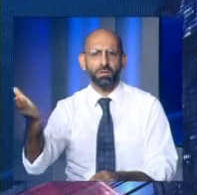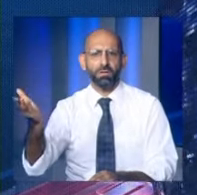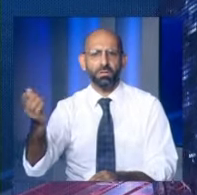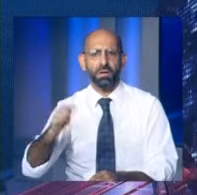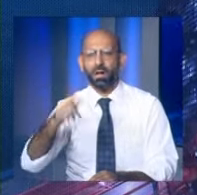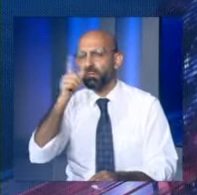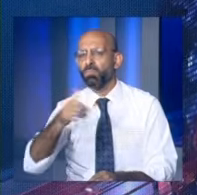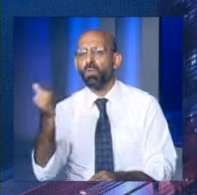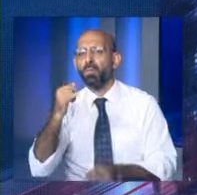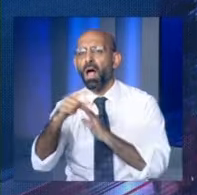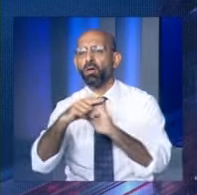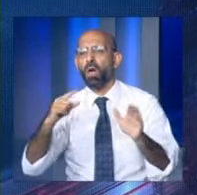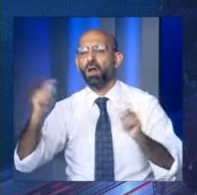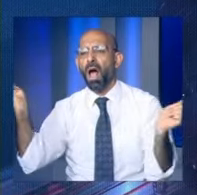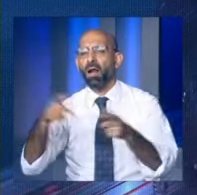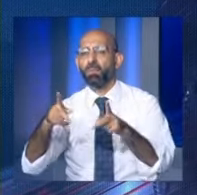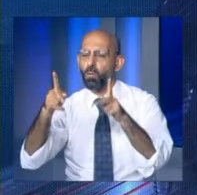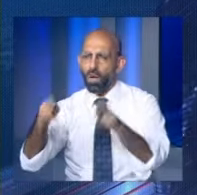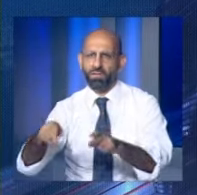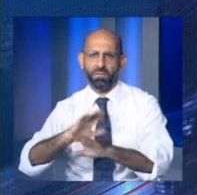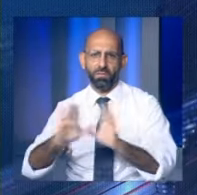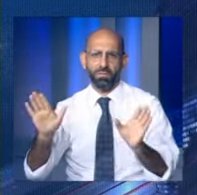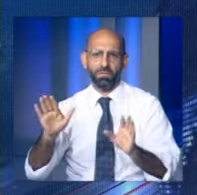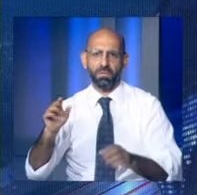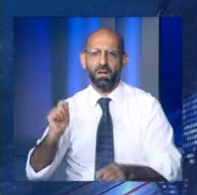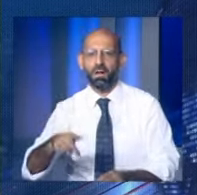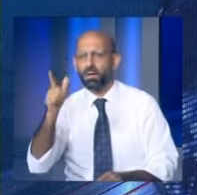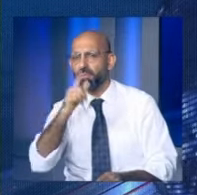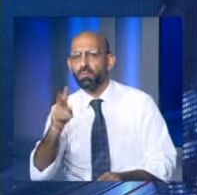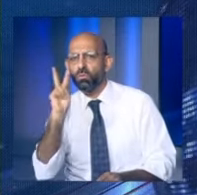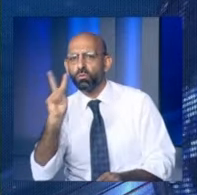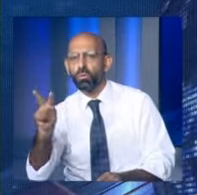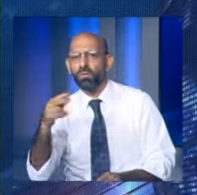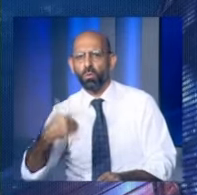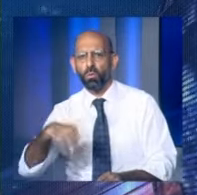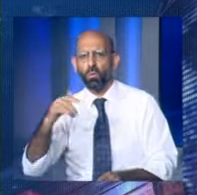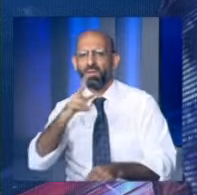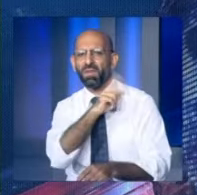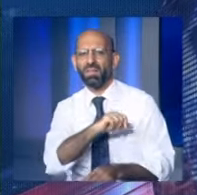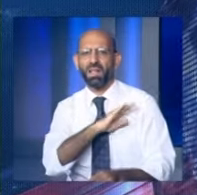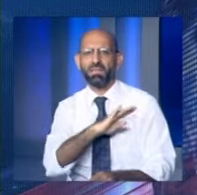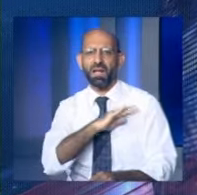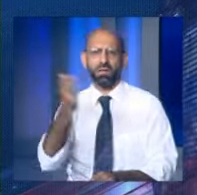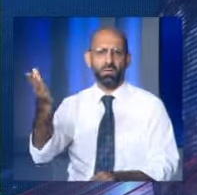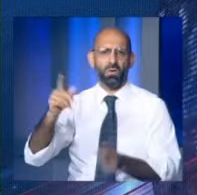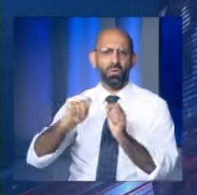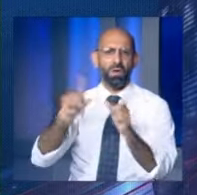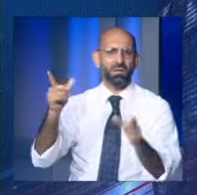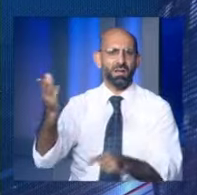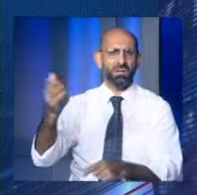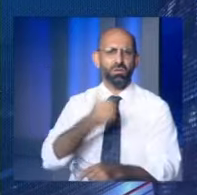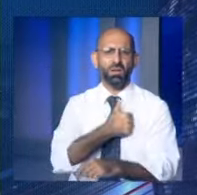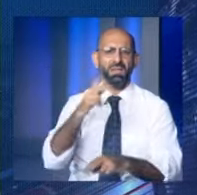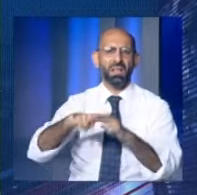أقصاه على رغم التشدد الدولي والإقليمي لوقف إطلاق النار، ورأى أن الهجمة الإسرائيلية التي اتسمت بالوحشية على غزة هي